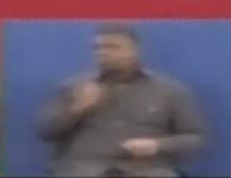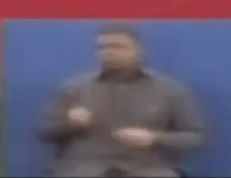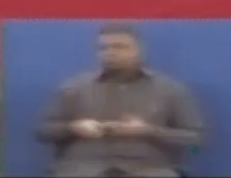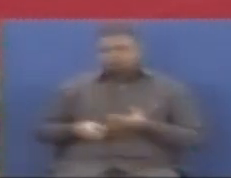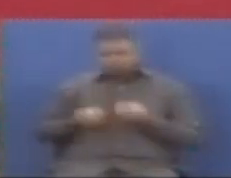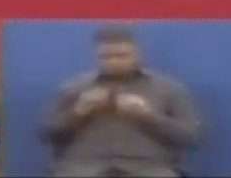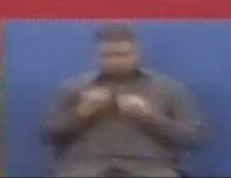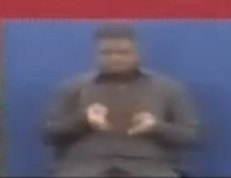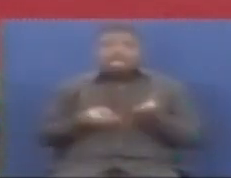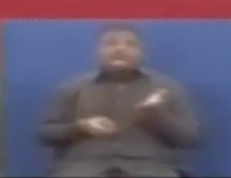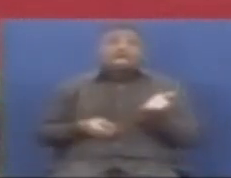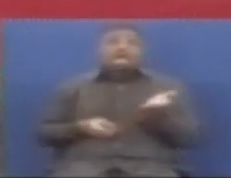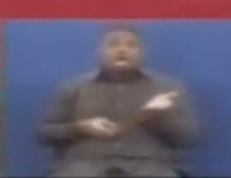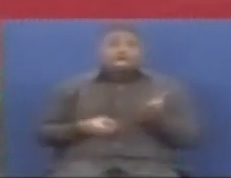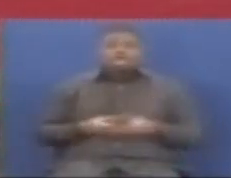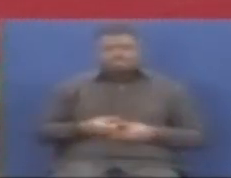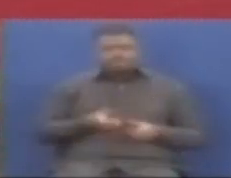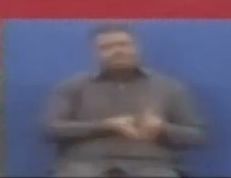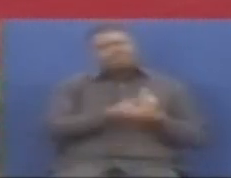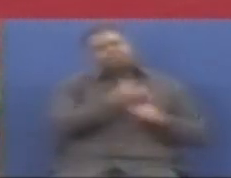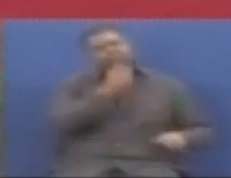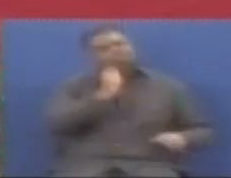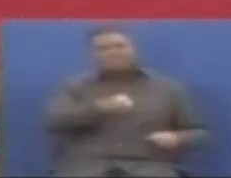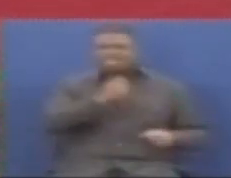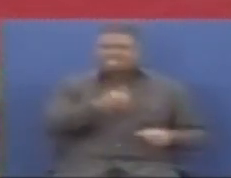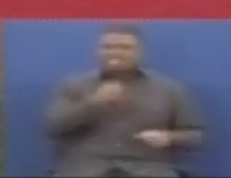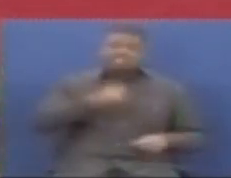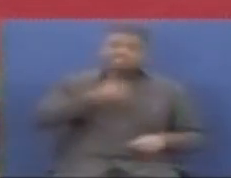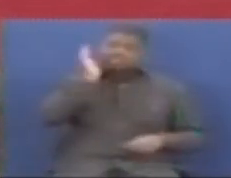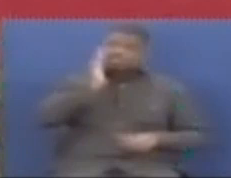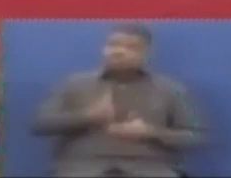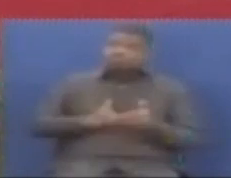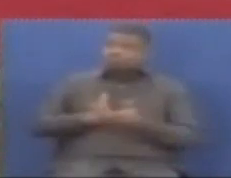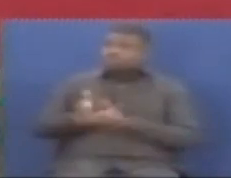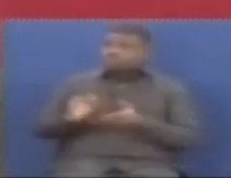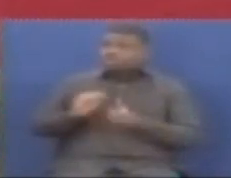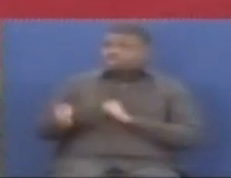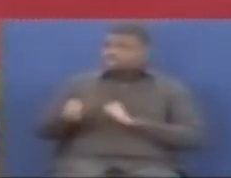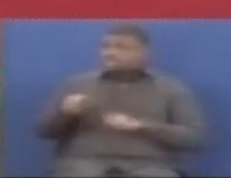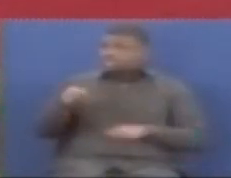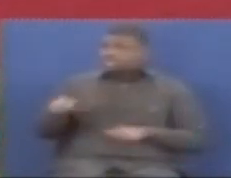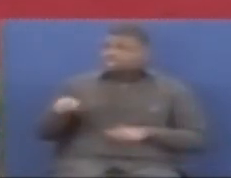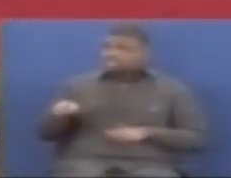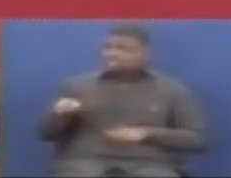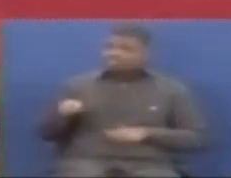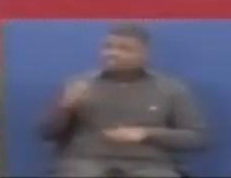kama ifuatavyo. Mheshimiwa Naibu Spika, serikali kupitia wakala wa nishati